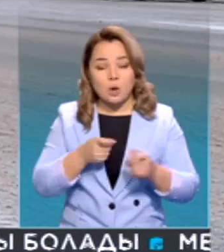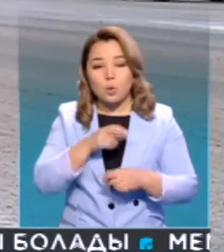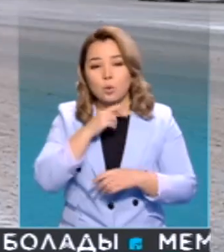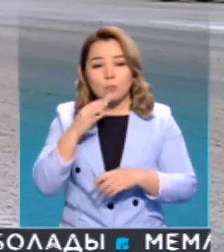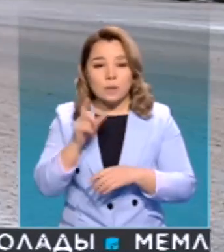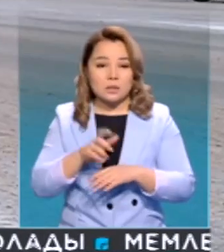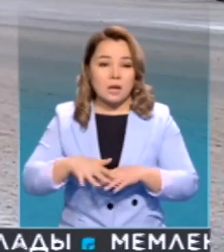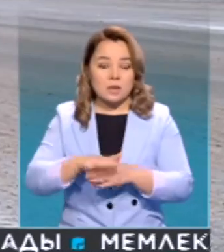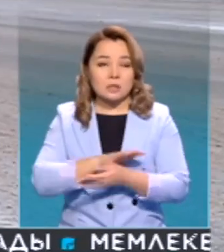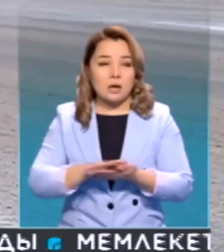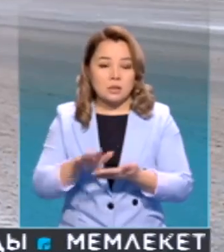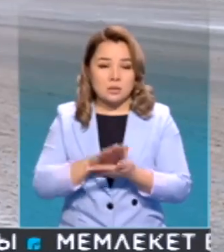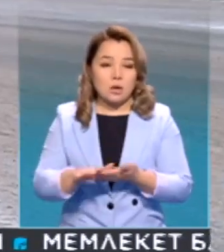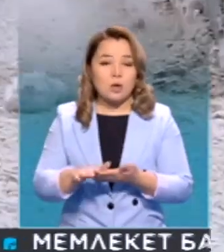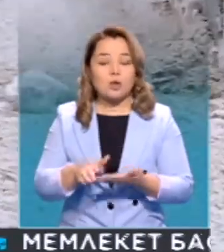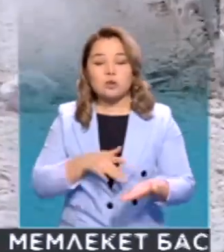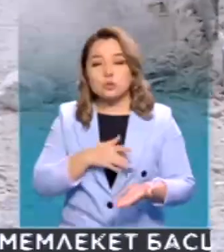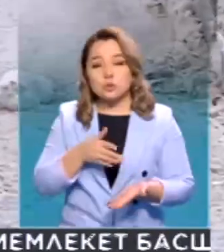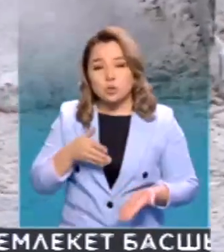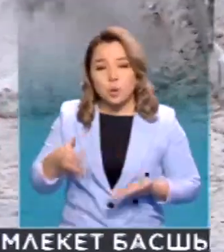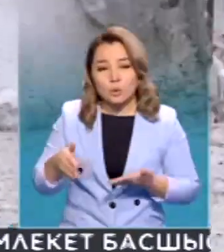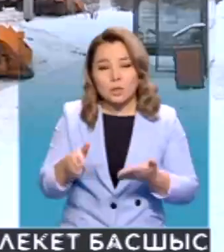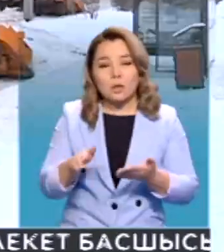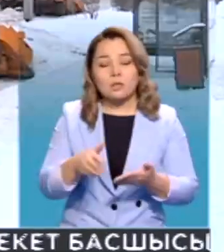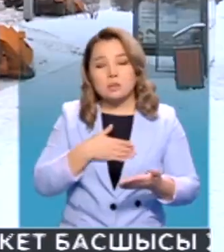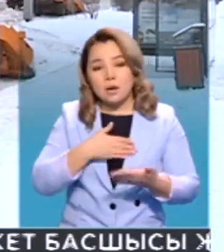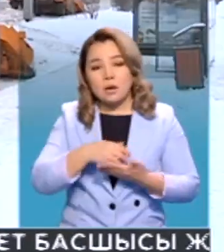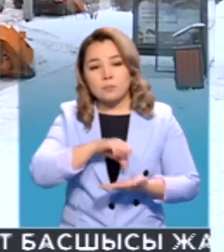жүретін жолдарды тазалауға күш салып жатыр.